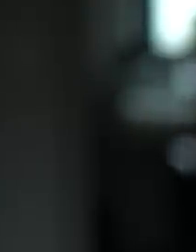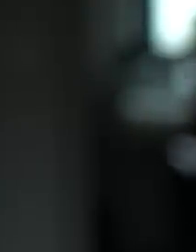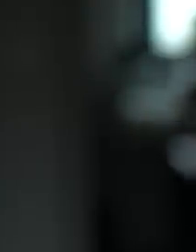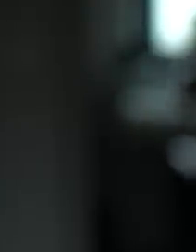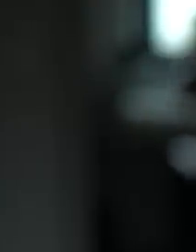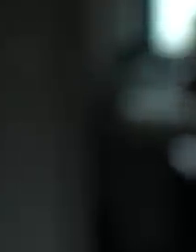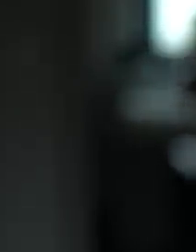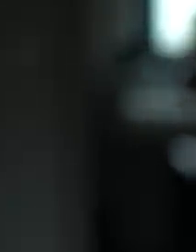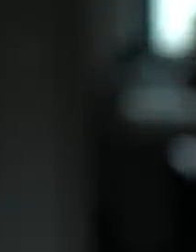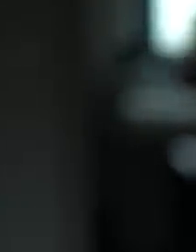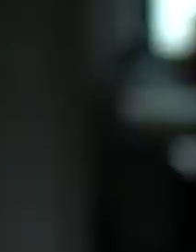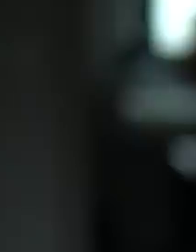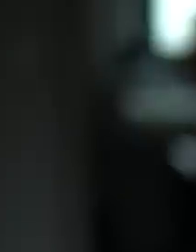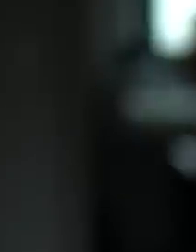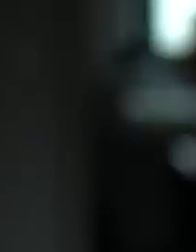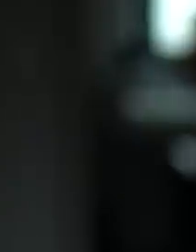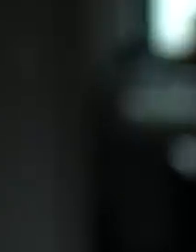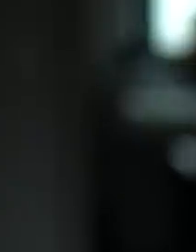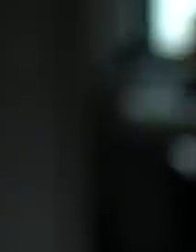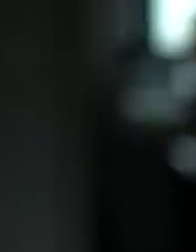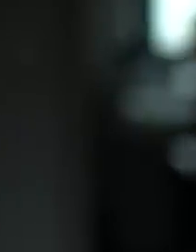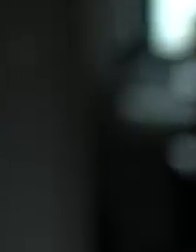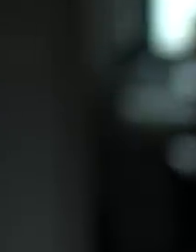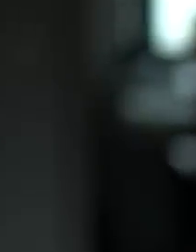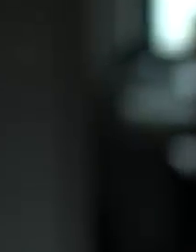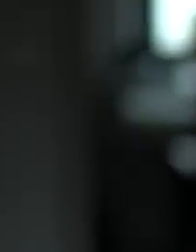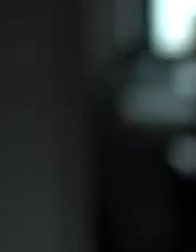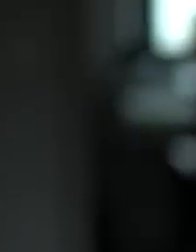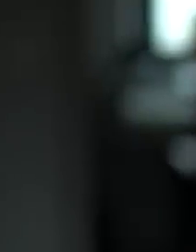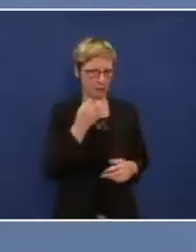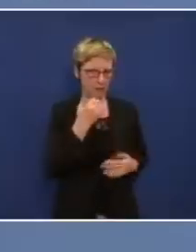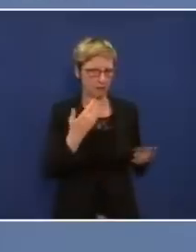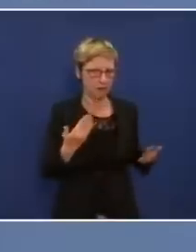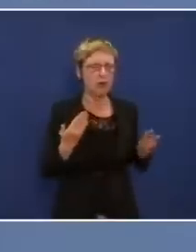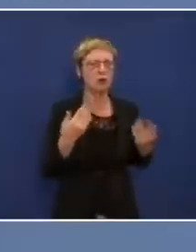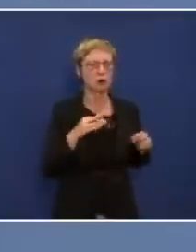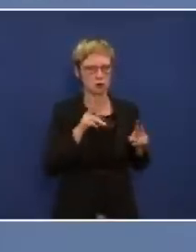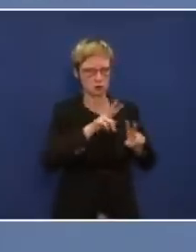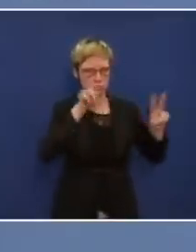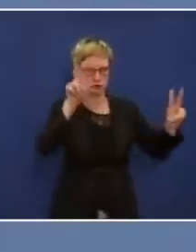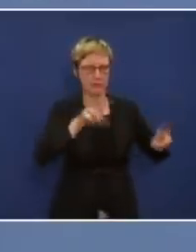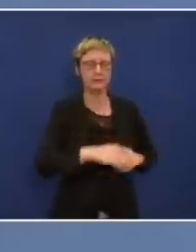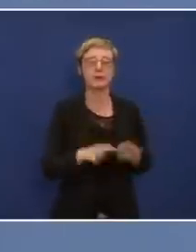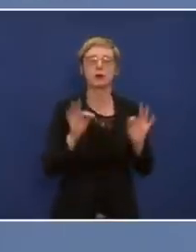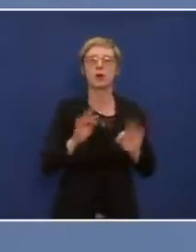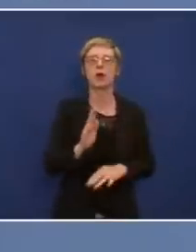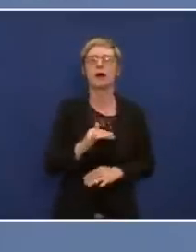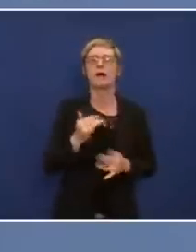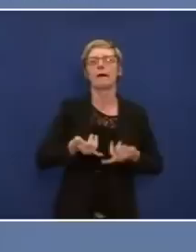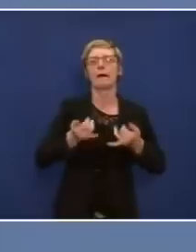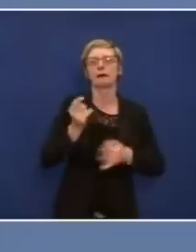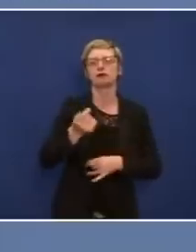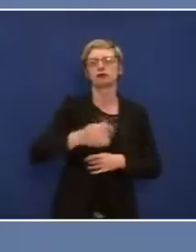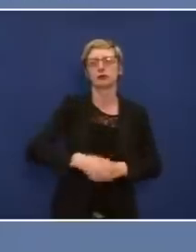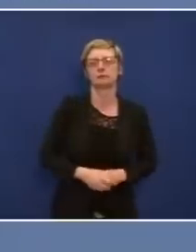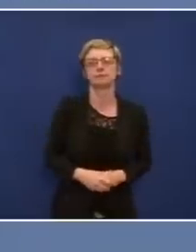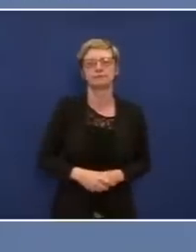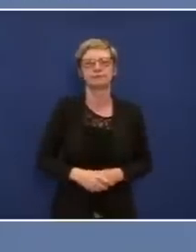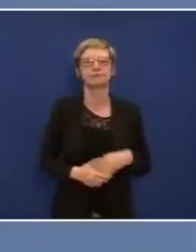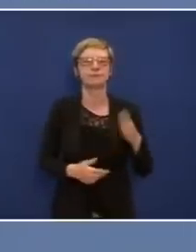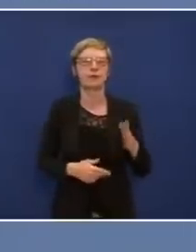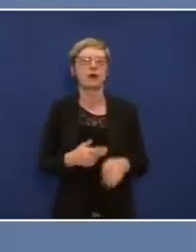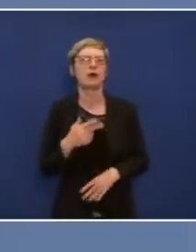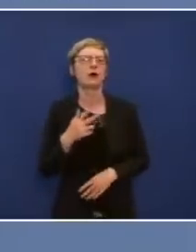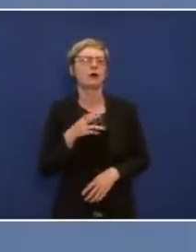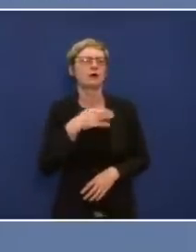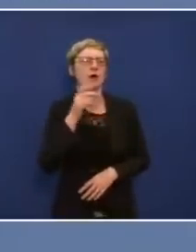mir in der Bundespressekonferenz. Schauen Sie sich die erste Frage einmal an. Herr Reitschuster hat das Wort. Ich hätte noch eine Frage an Herrn Gülde.